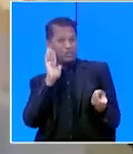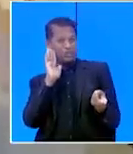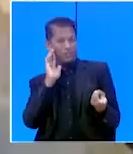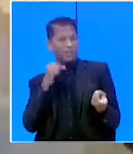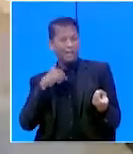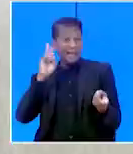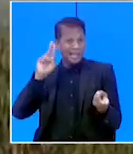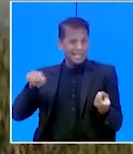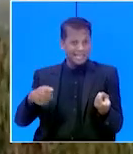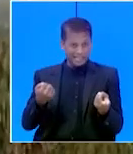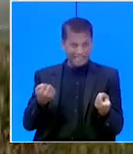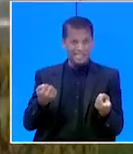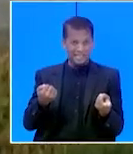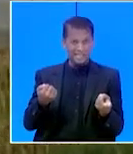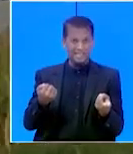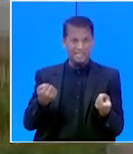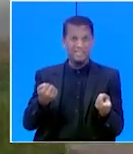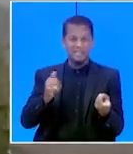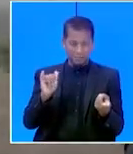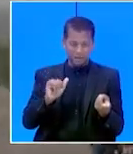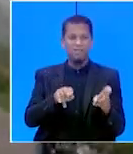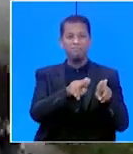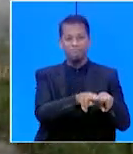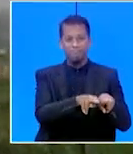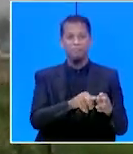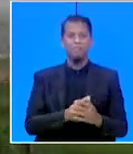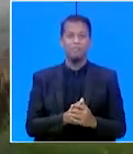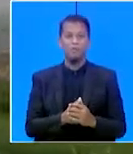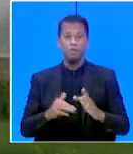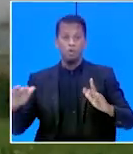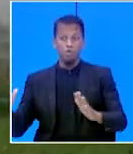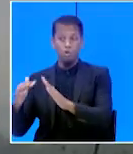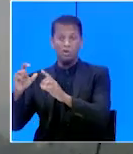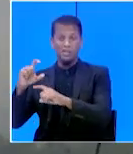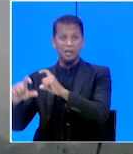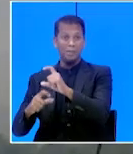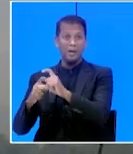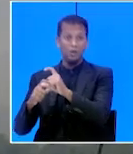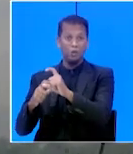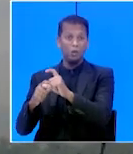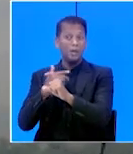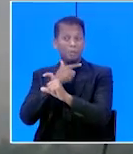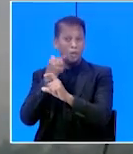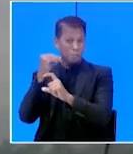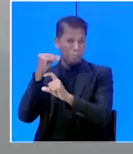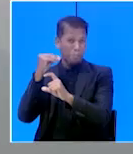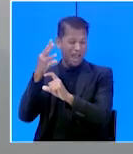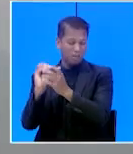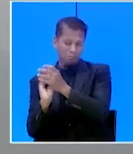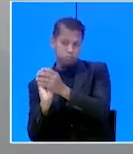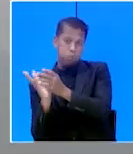ya kapuk. Gunung Semeru mengeluarkan awan panas guguran pada Minggu dini hari. Meski tidak berdampak